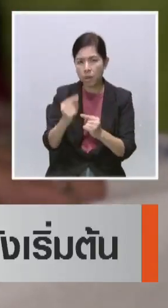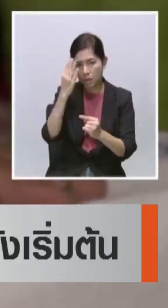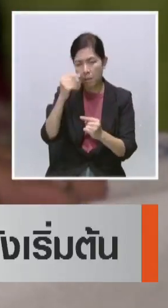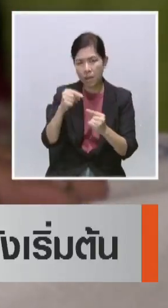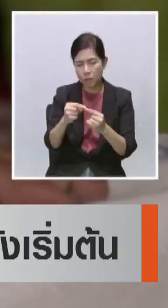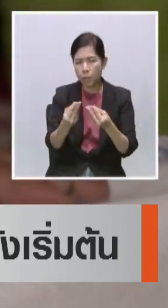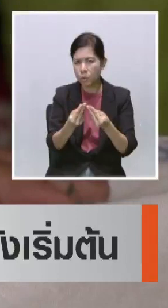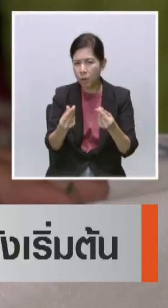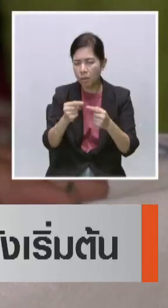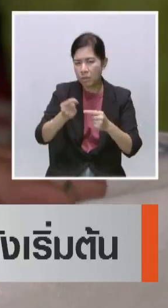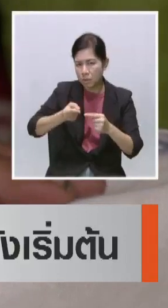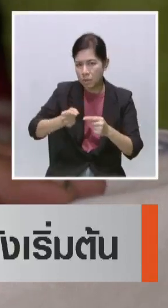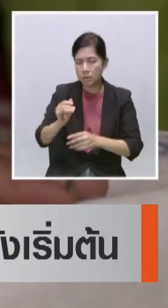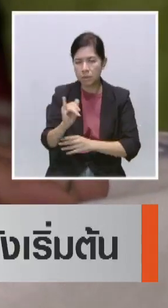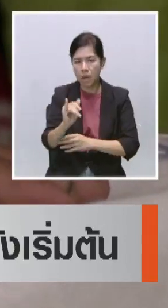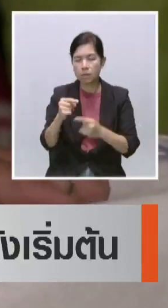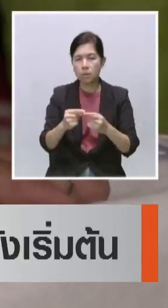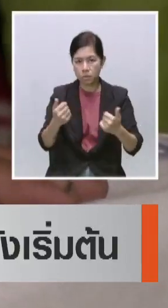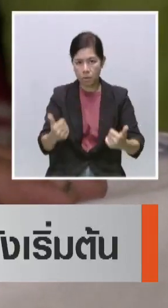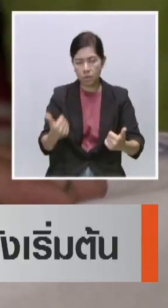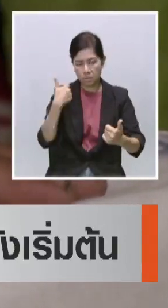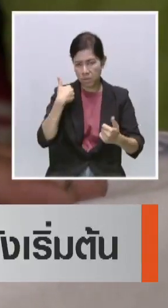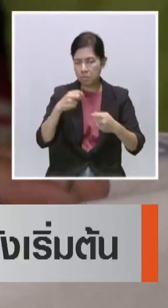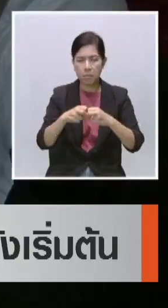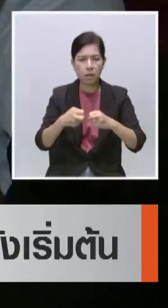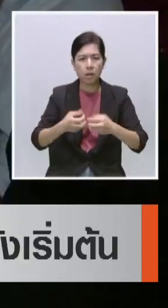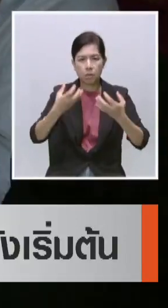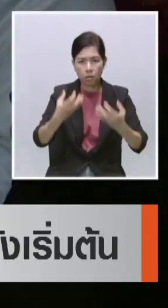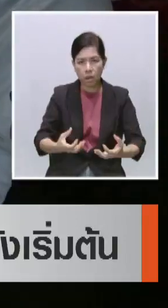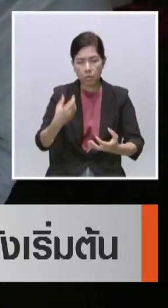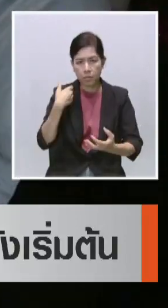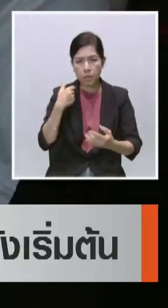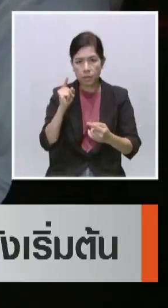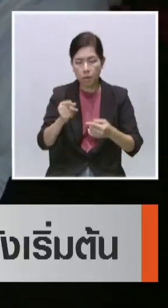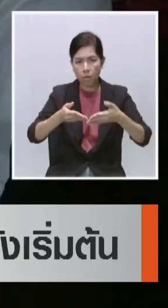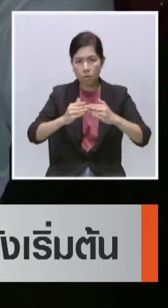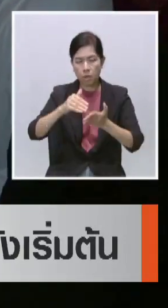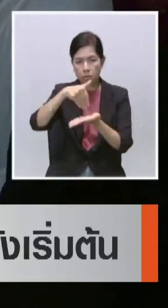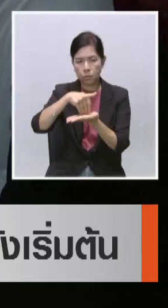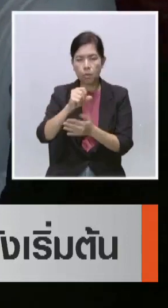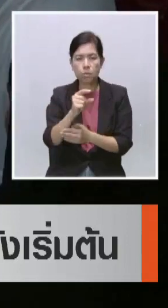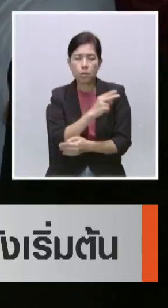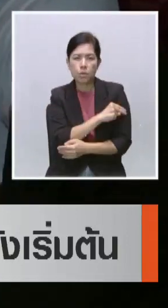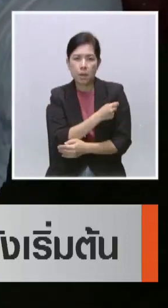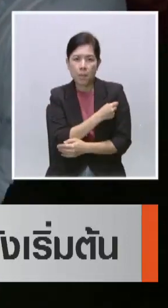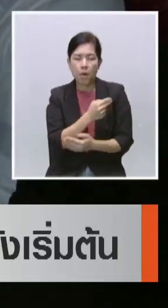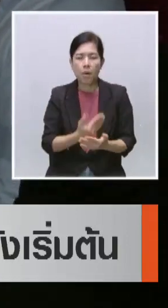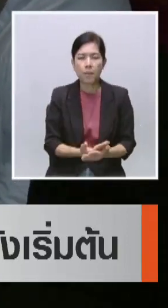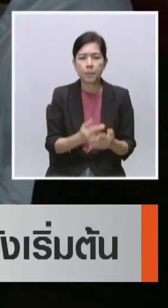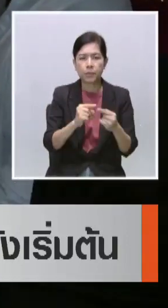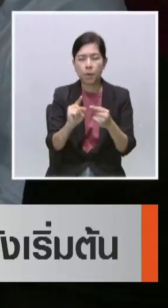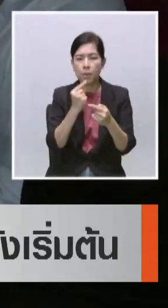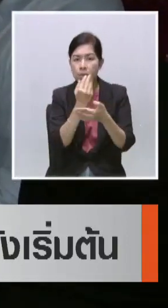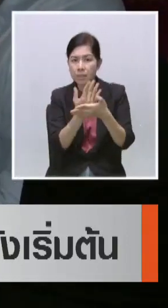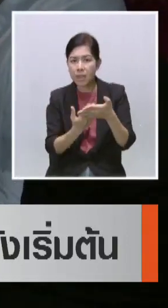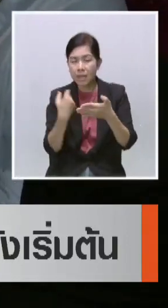ที่แท้จริงซึ่งสถานการณ์ในแคว้นสินตอนนี้กำลังแย่มากจึงต้องเร่งตั้งศูนย์แพทย์ชั่วคราวให้ได้และนอกจากโรคไข้เลือดออกแล้ว